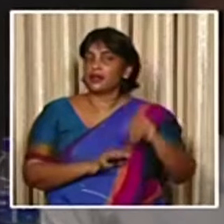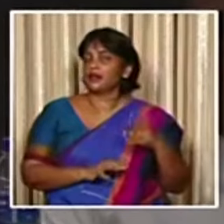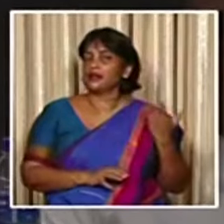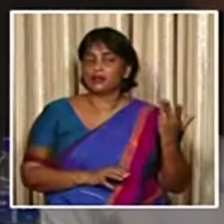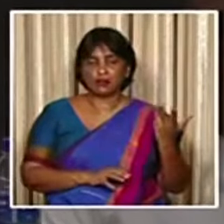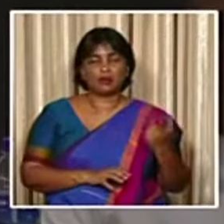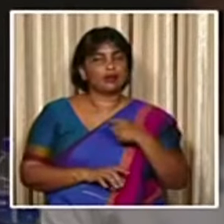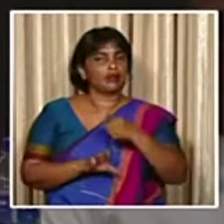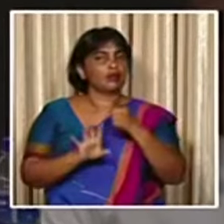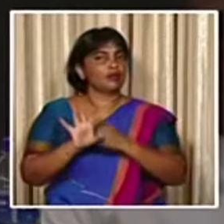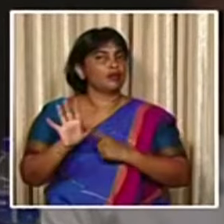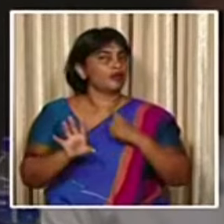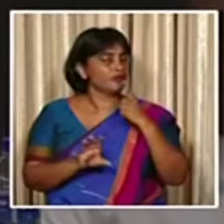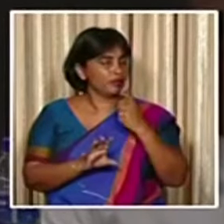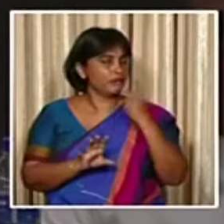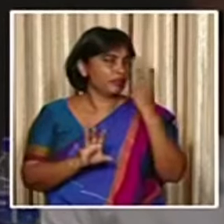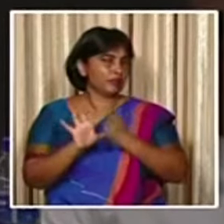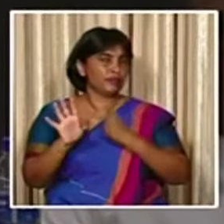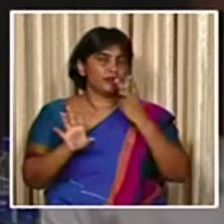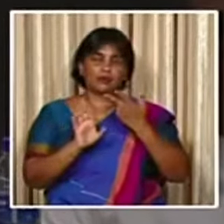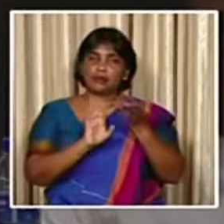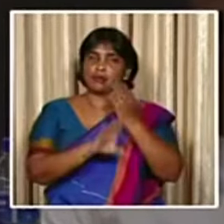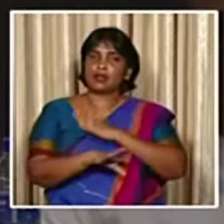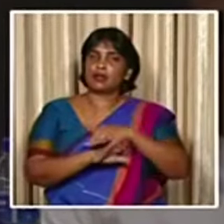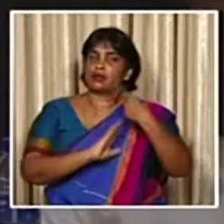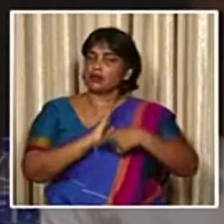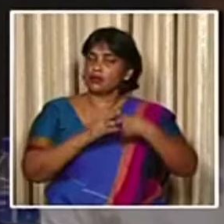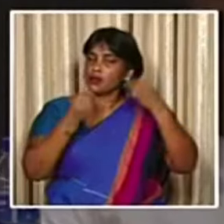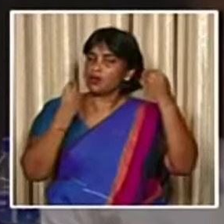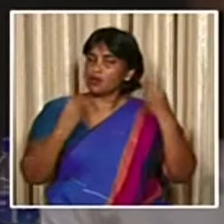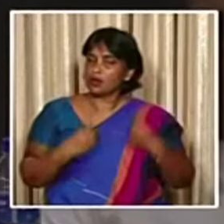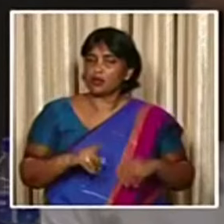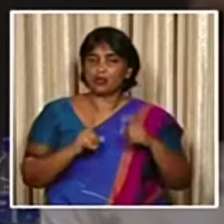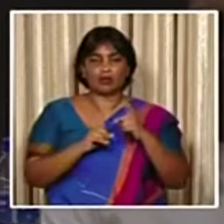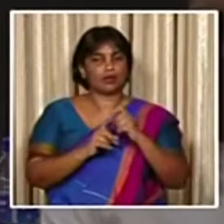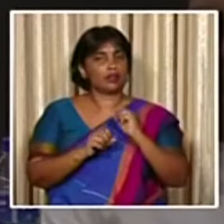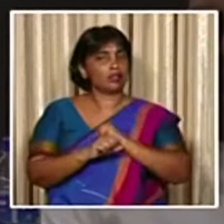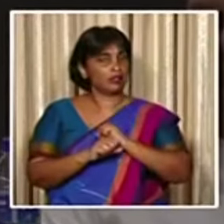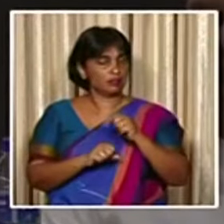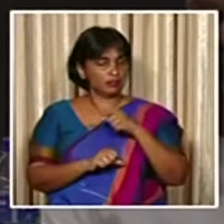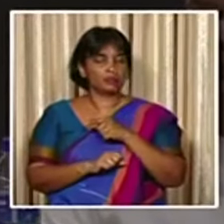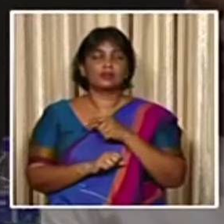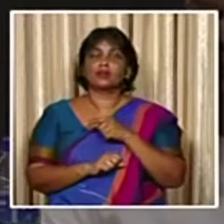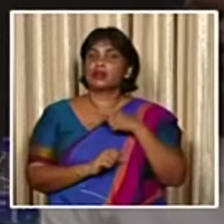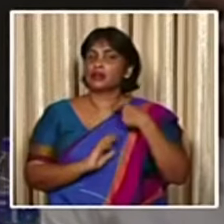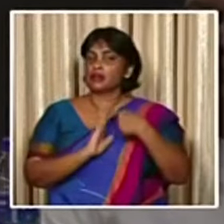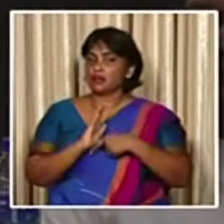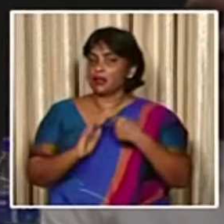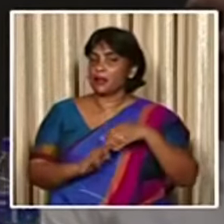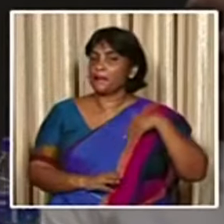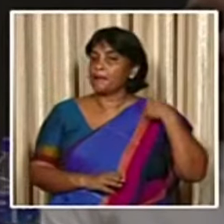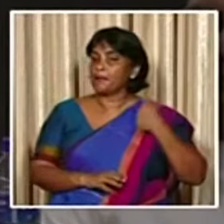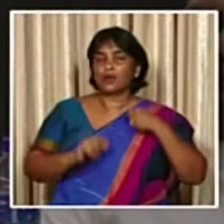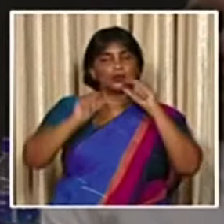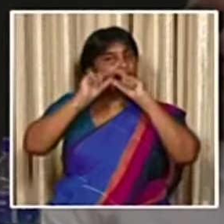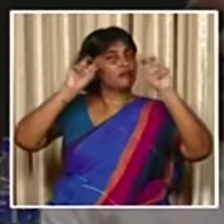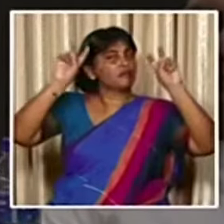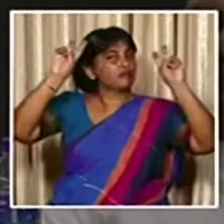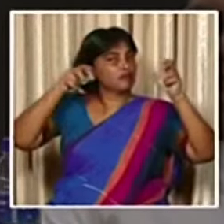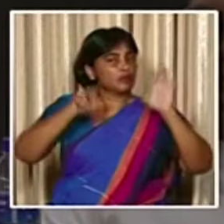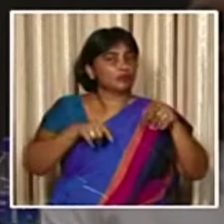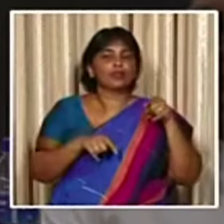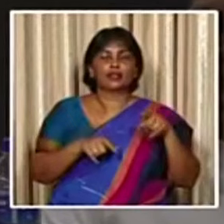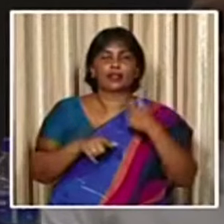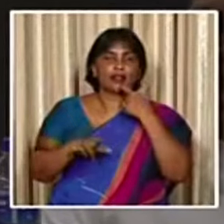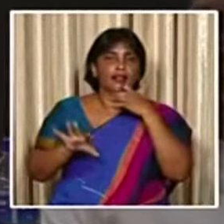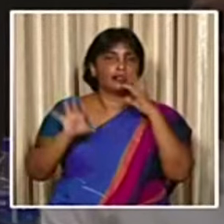නැහැ. දැන් මීට අවුරුදු දෙකකට කලින් රට බංකොලොත් වෙලා ඩොලර් නැති වෙනකොට මේ රටේ ප්‍රධාන මාතෘකාවක් වුණේ